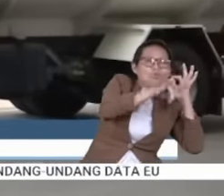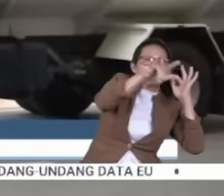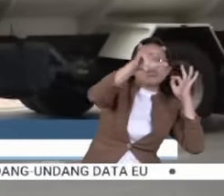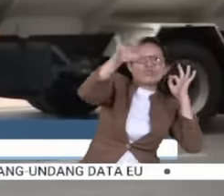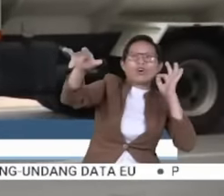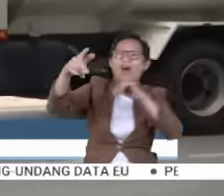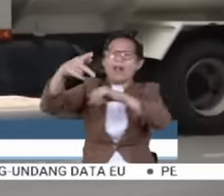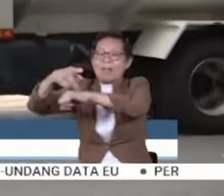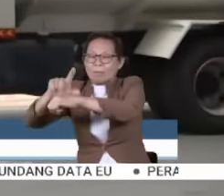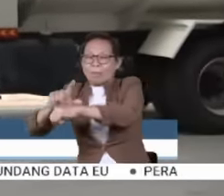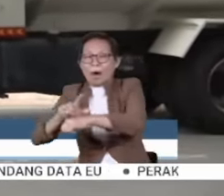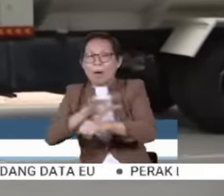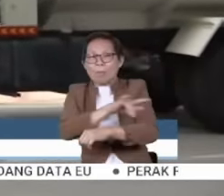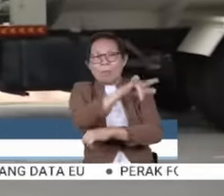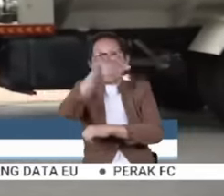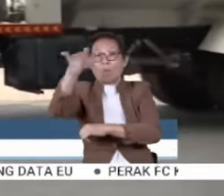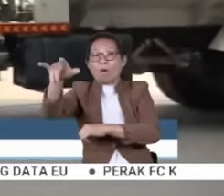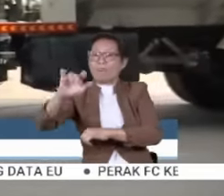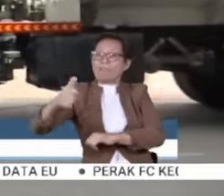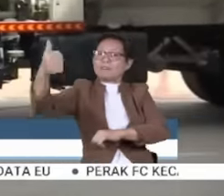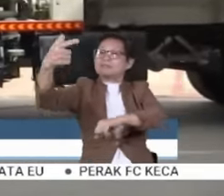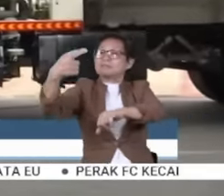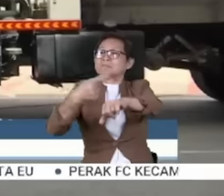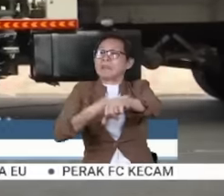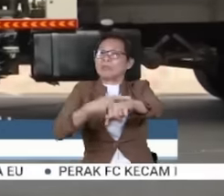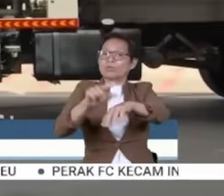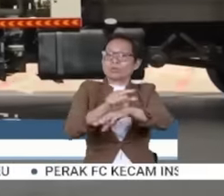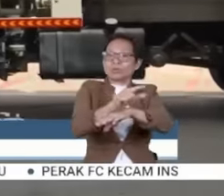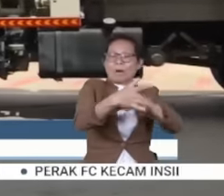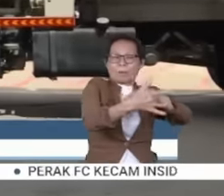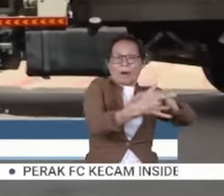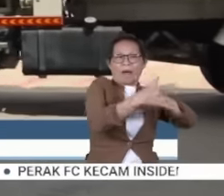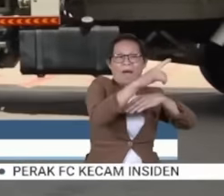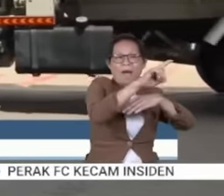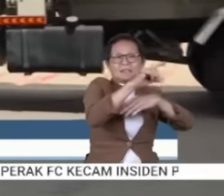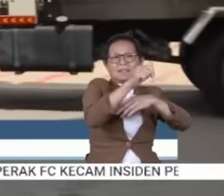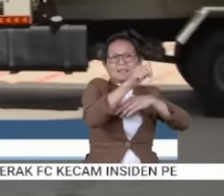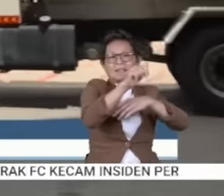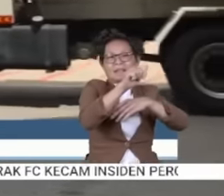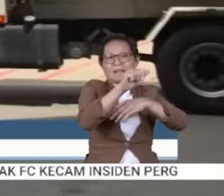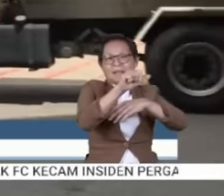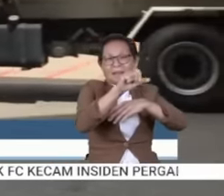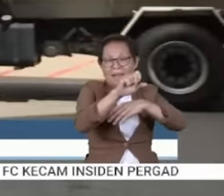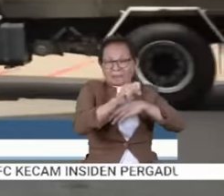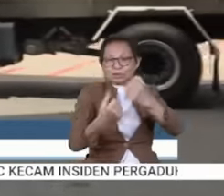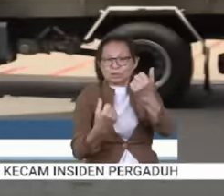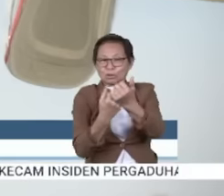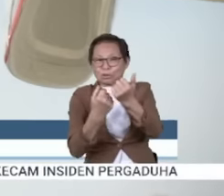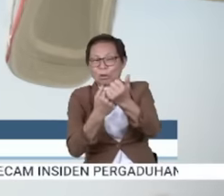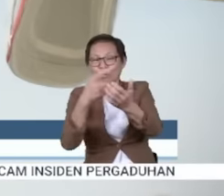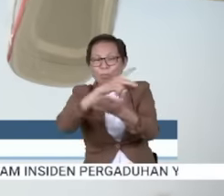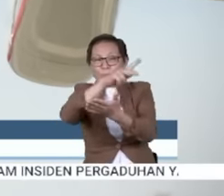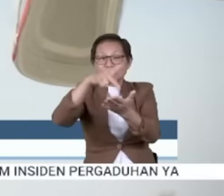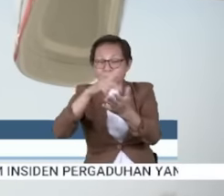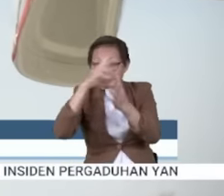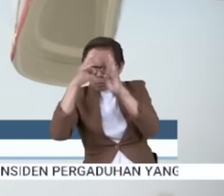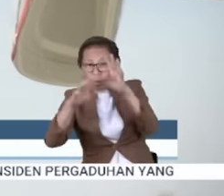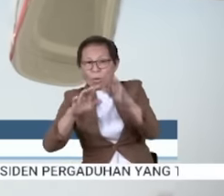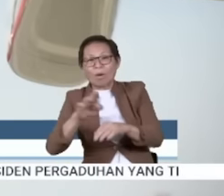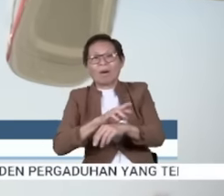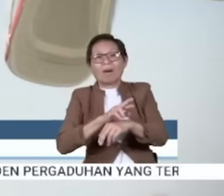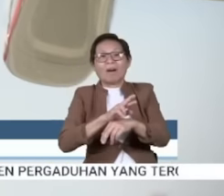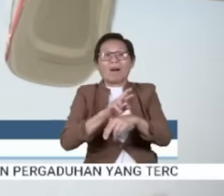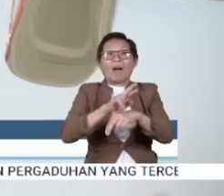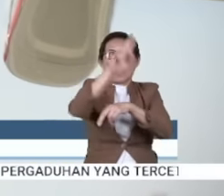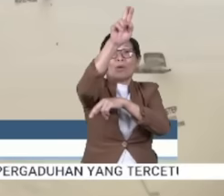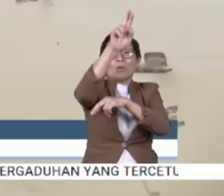Kawi penerbangan tersebut merupakan penebangan julung kali yang menggunakan teknologi Sef dengan sokongan pusat inovasi Hero